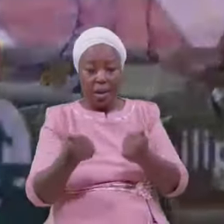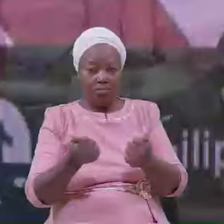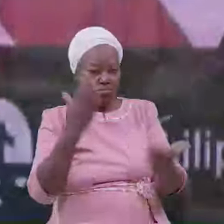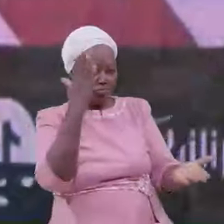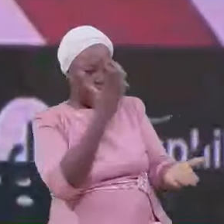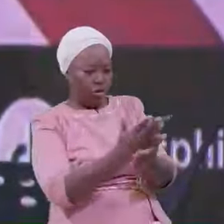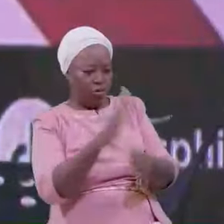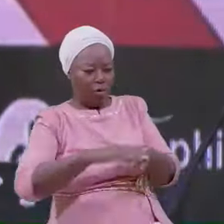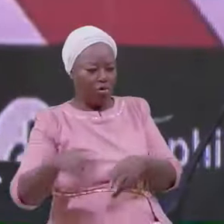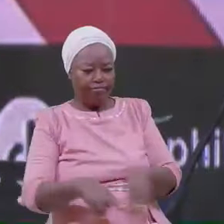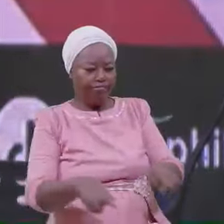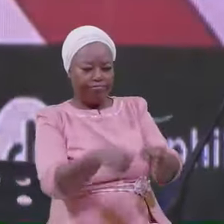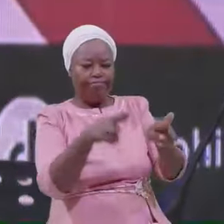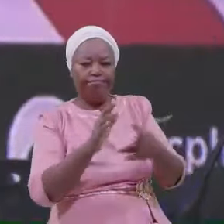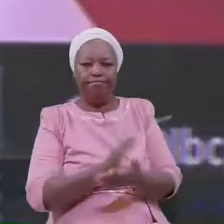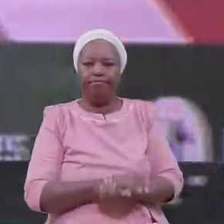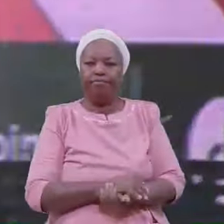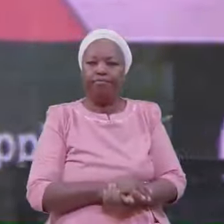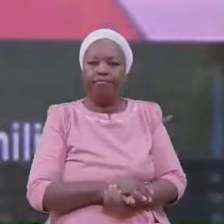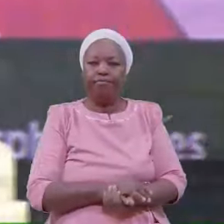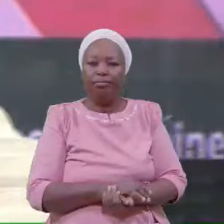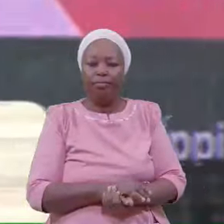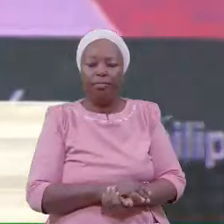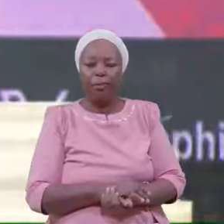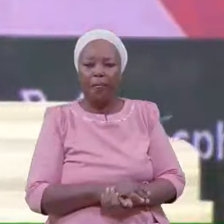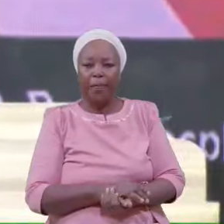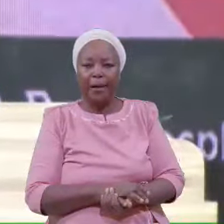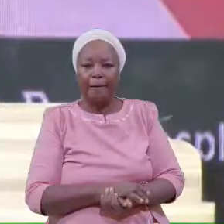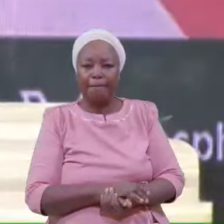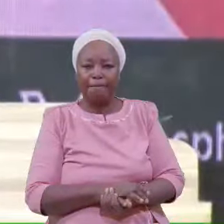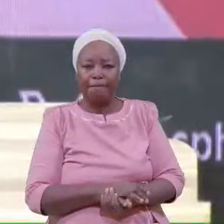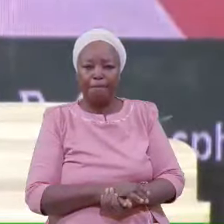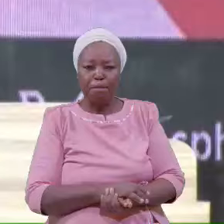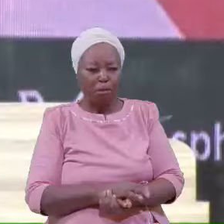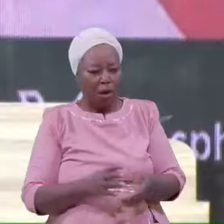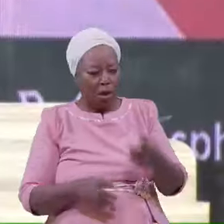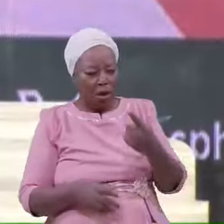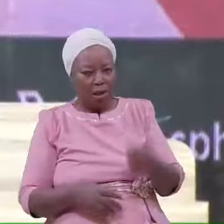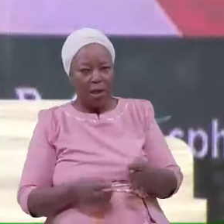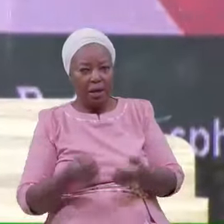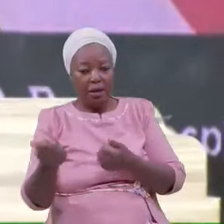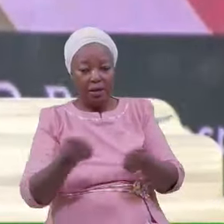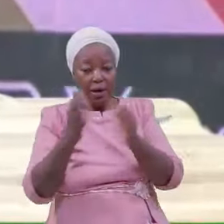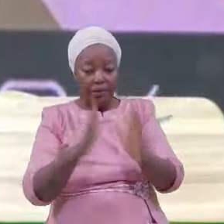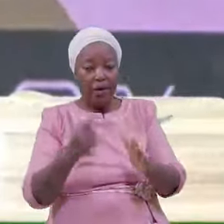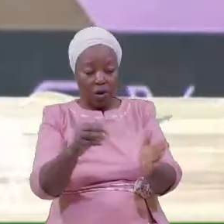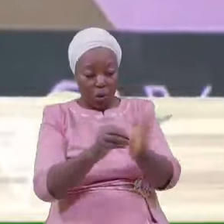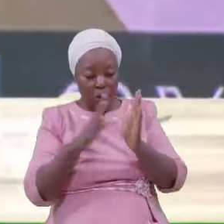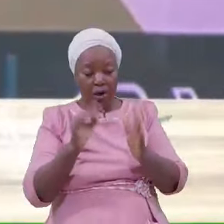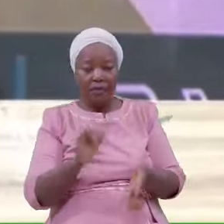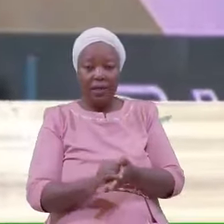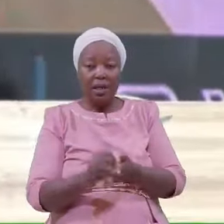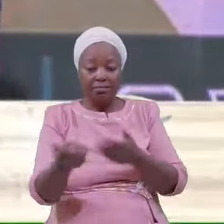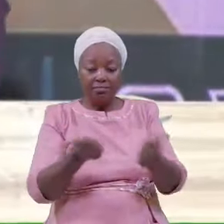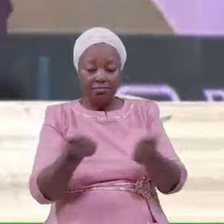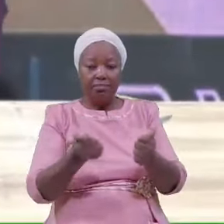road. Nasira ang isang sasakyan sa tabi ng kalsada. The driver, the owner of that car tried to touch this and